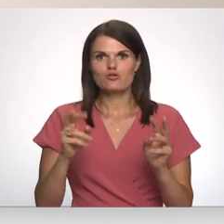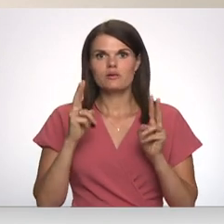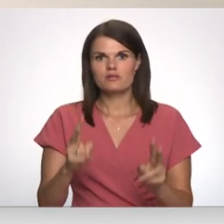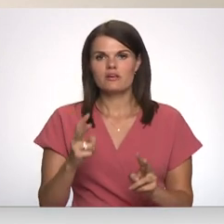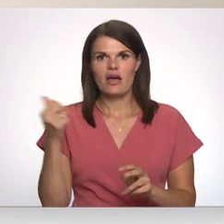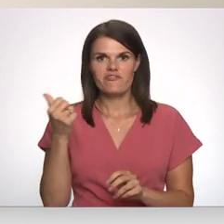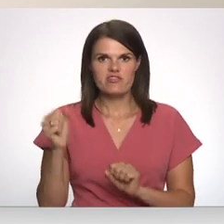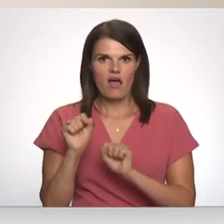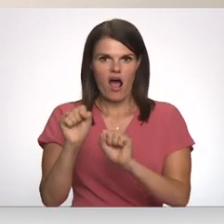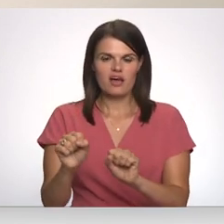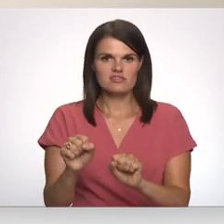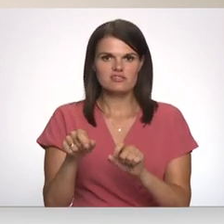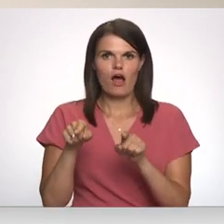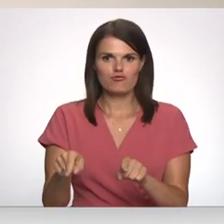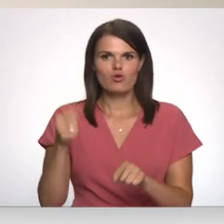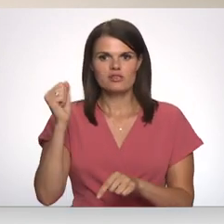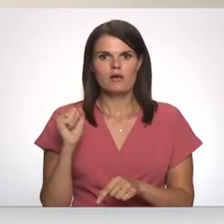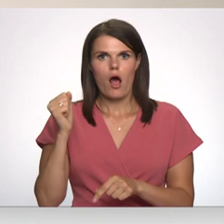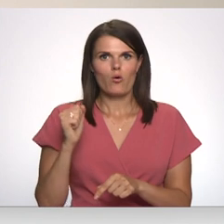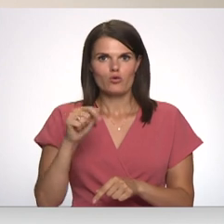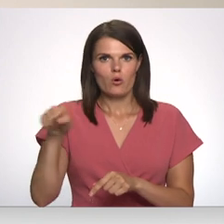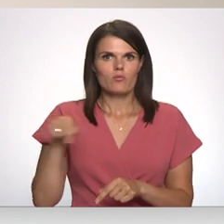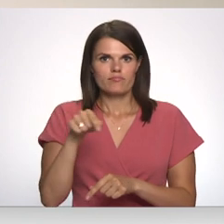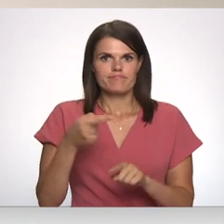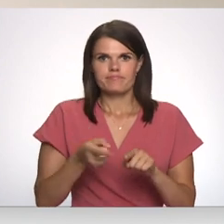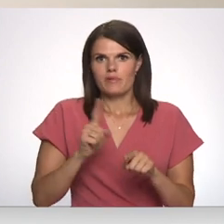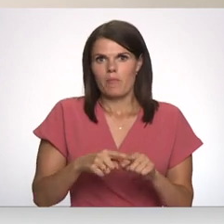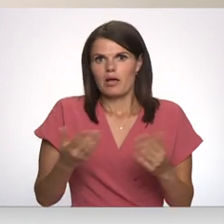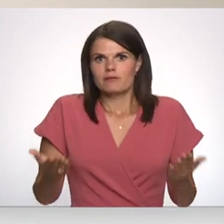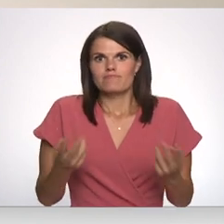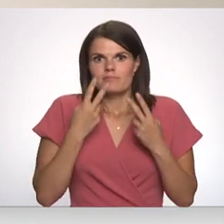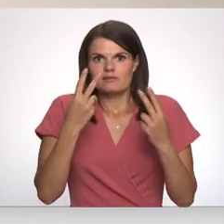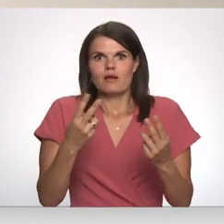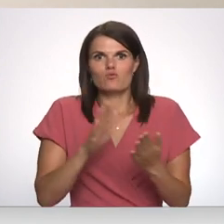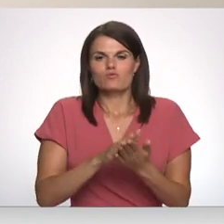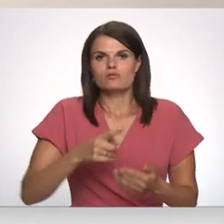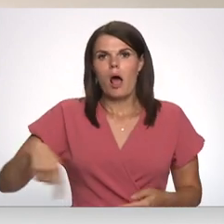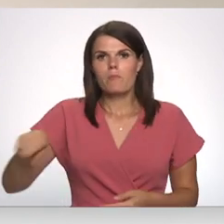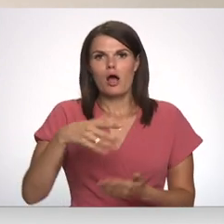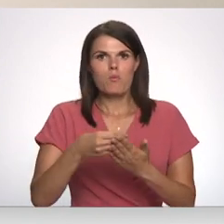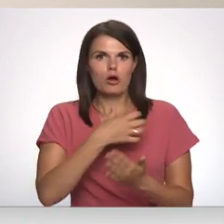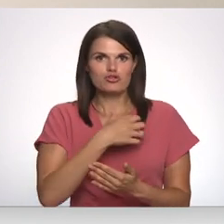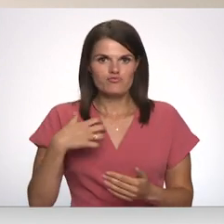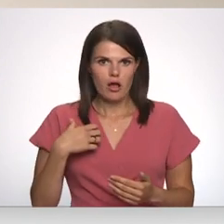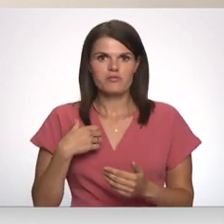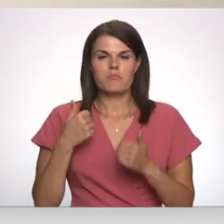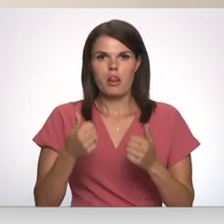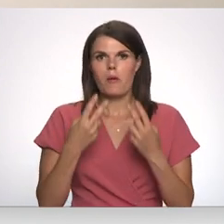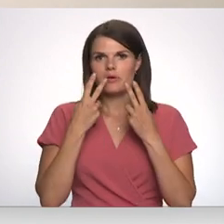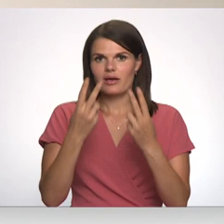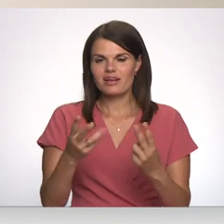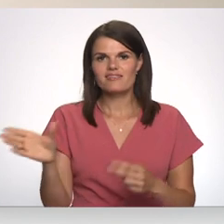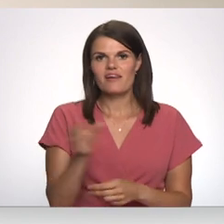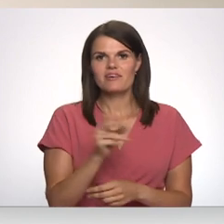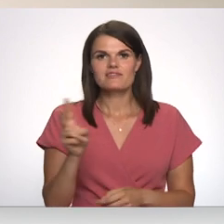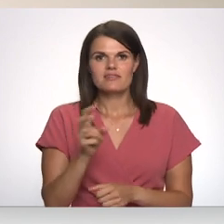šo uzņēmējus. Nu, līdz ar to mēs skatoties uz apkārtējām pašvaldībām, ļoti labi redzam, ka faktiski viss,